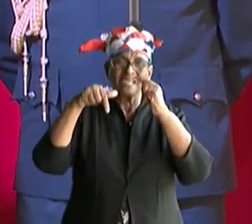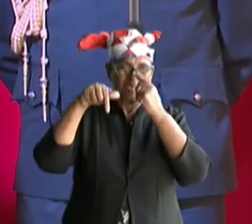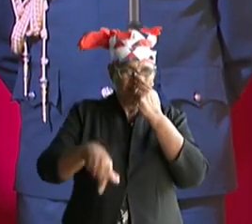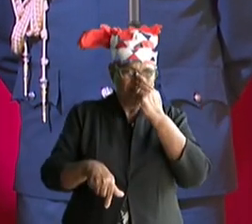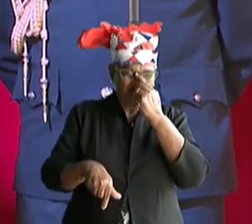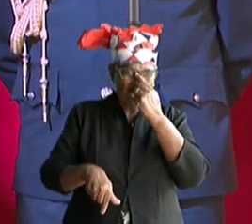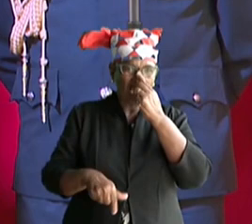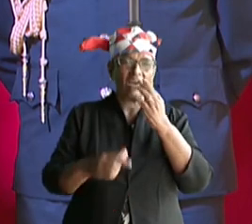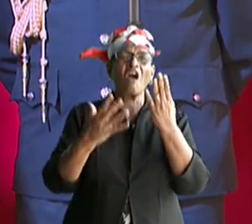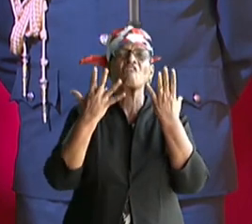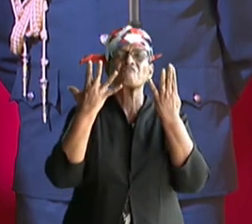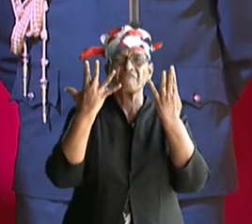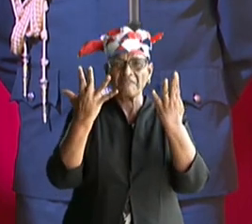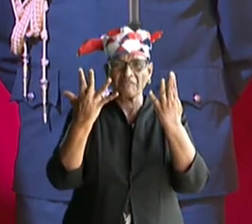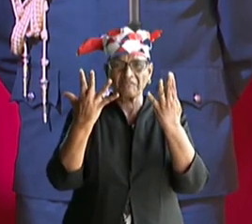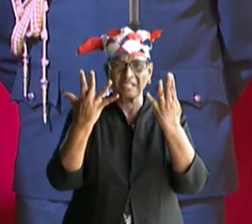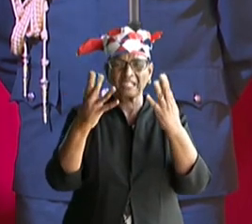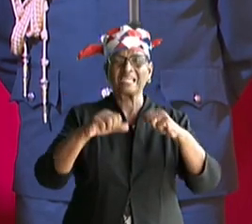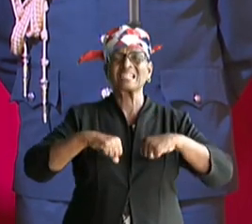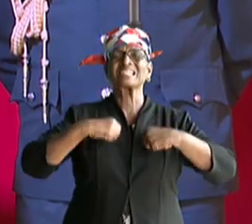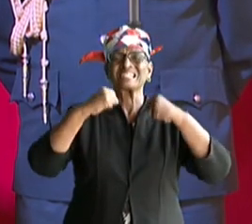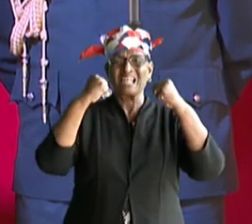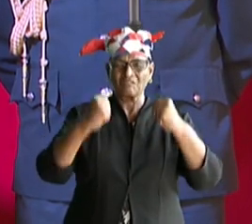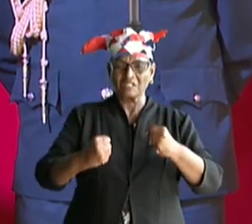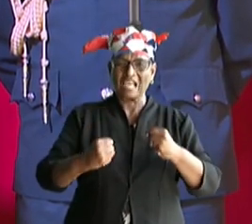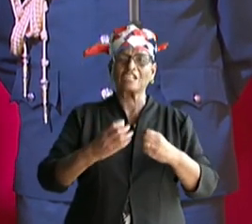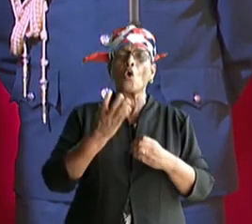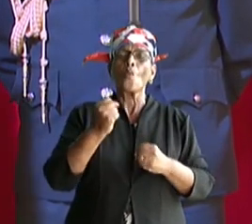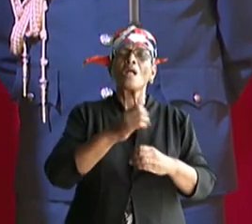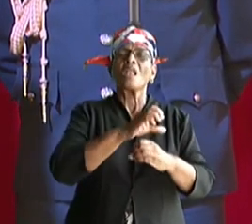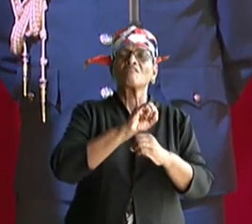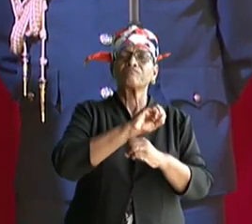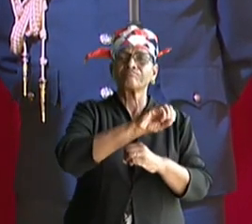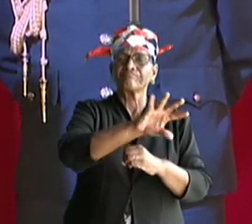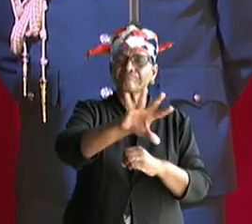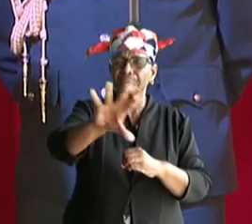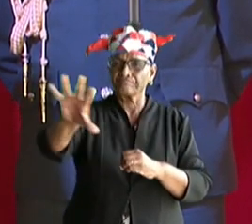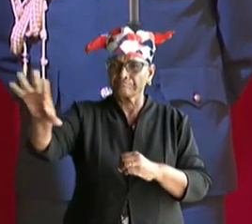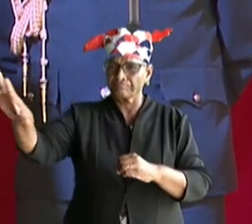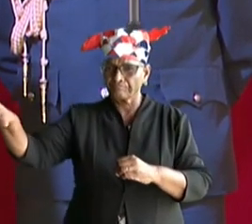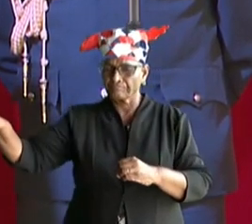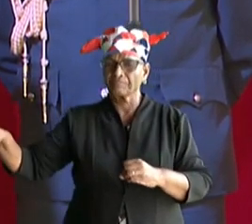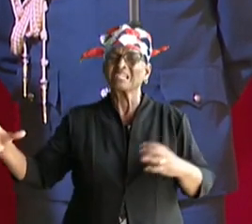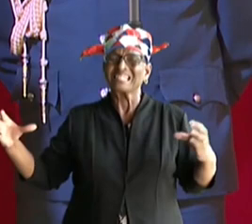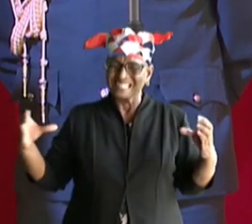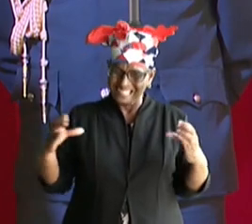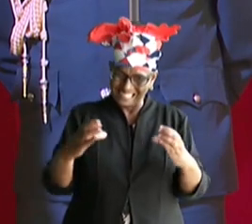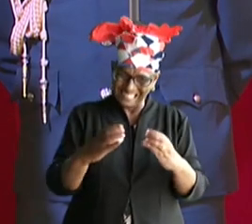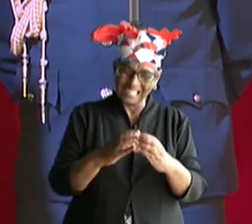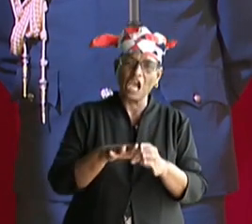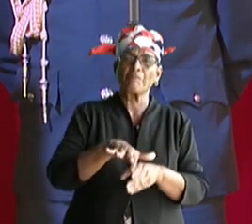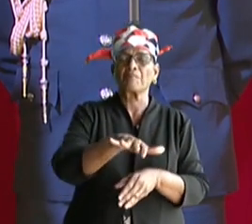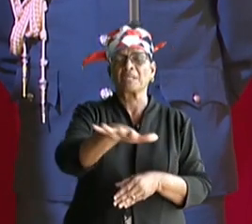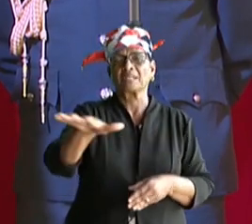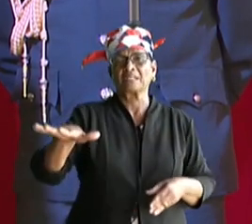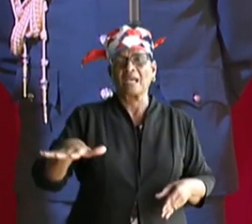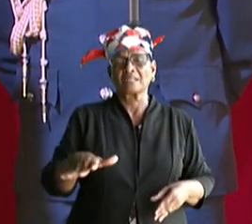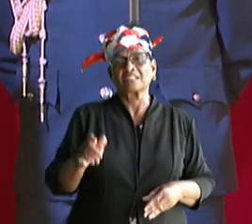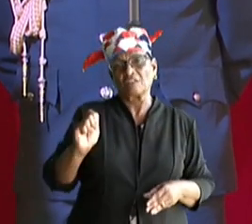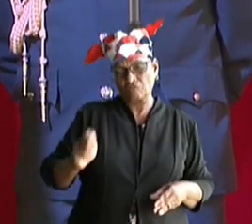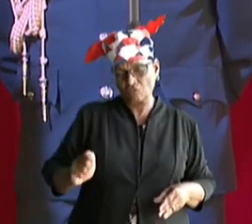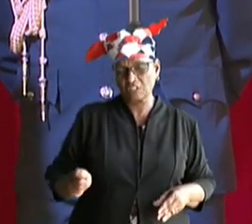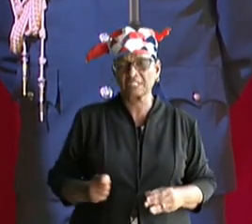op 45 jaar revidentie met u deel. En via u met de natie. Meneer de